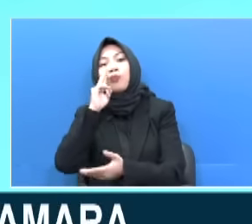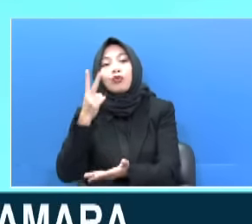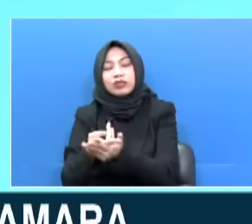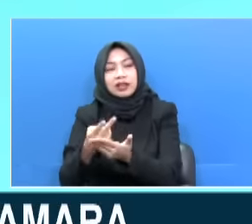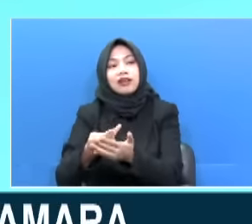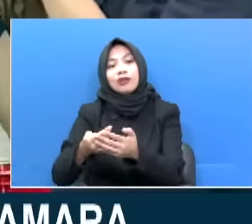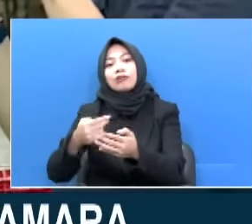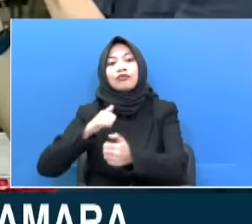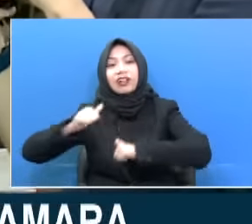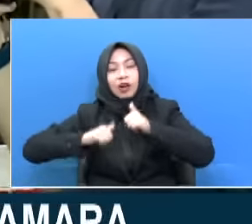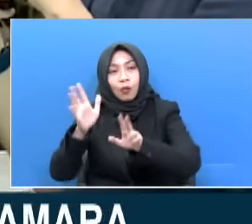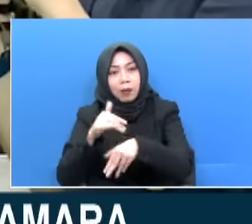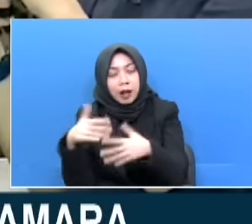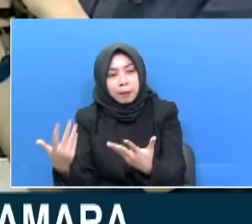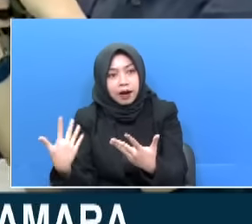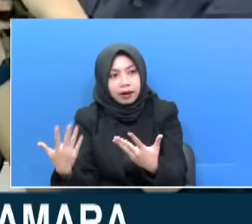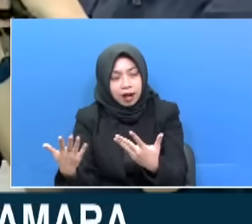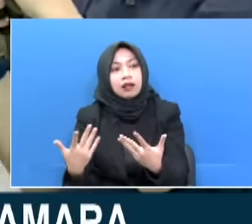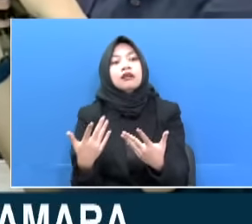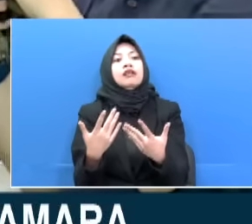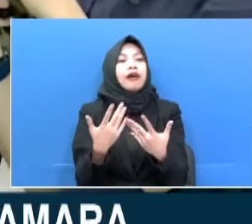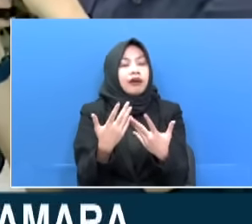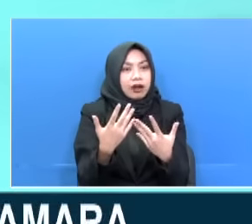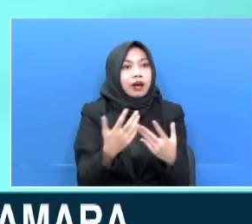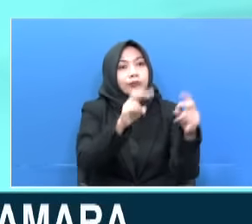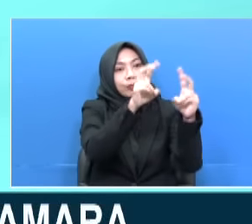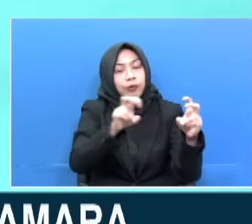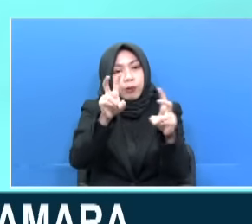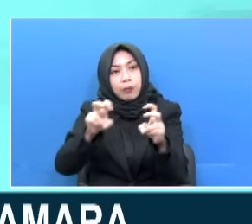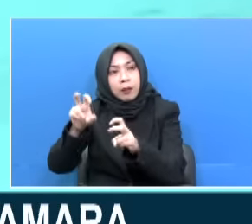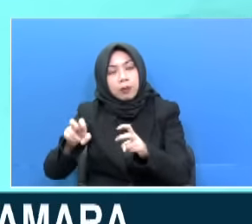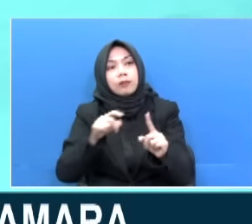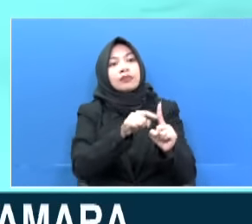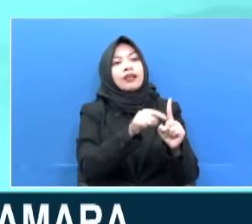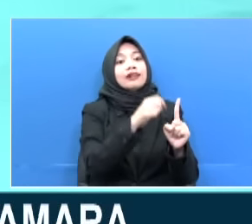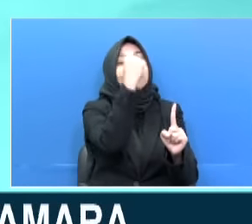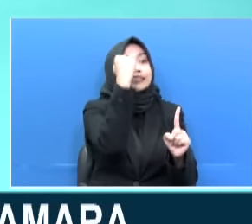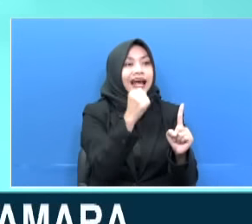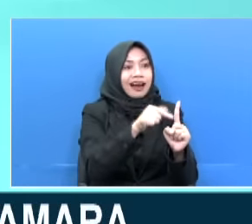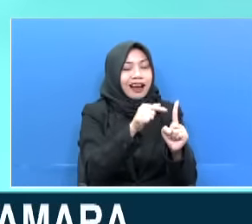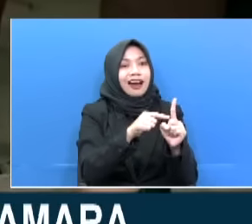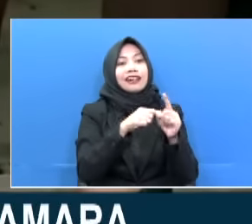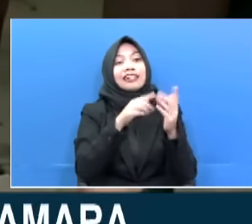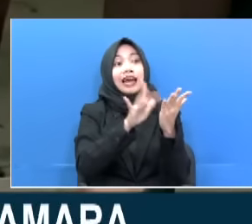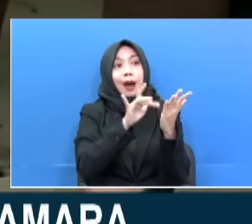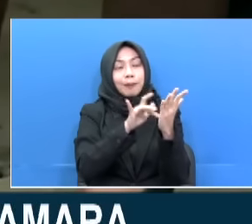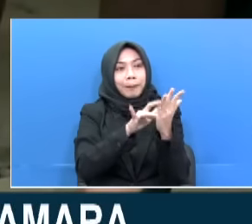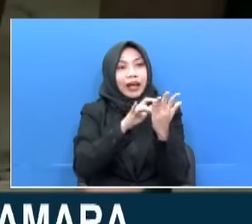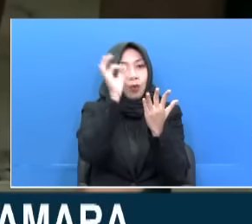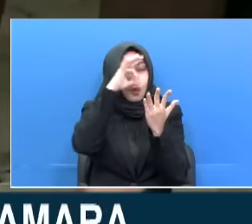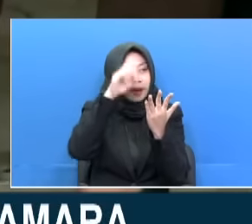lapangan tersangka yang sempat mengakses CCTV kolam renang melalui ponselnya bisa mengarah ke pasal pembunuhan